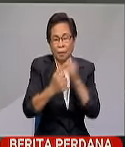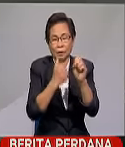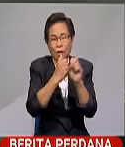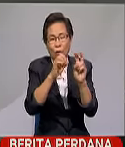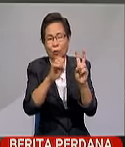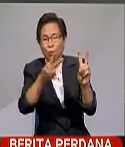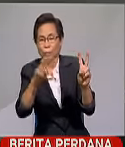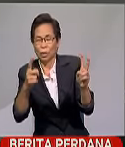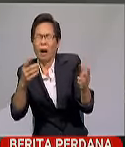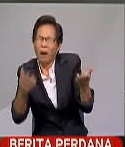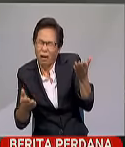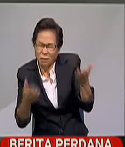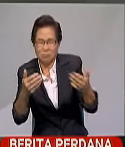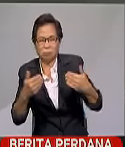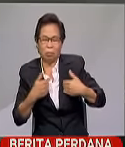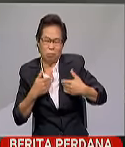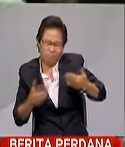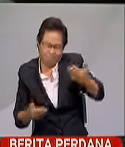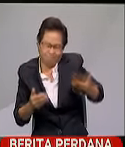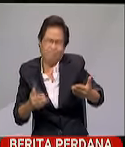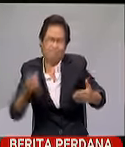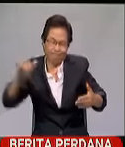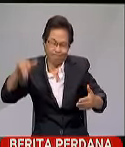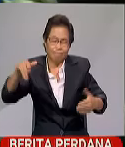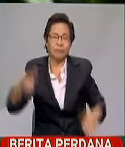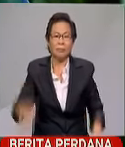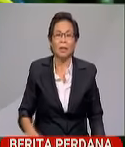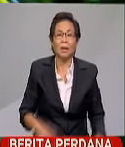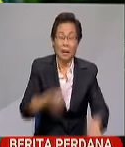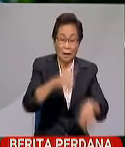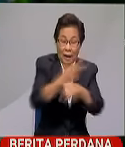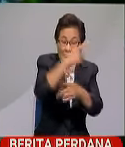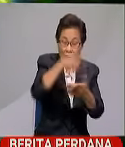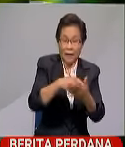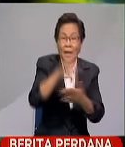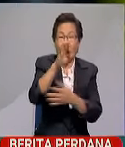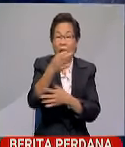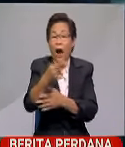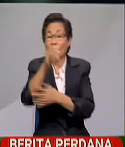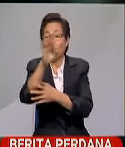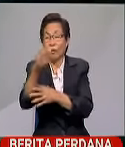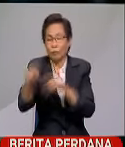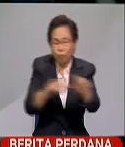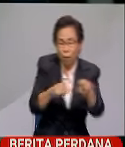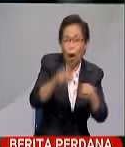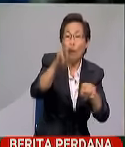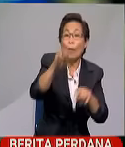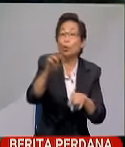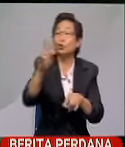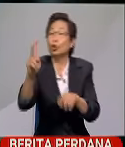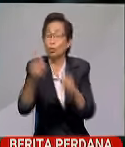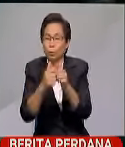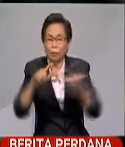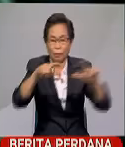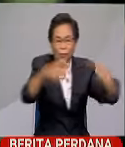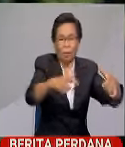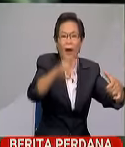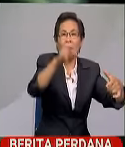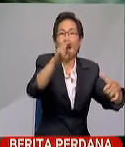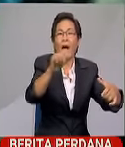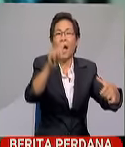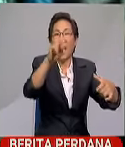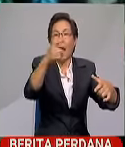2021. Ada kemungkinan? Ada kemungkinan, yes. Musim ini, Hafiz akan beraksi dalam saingan Moto2 bersama pasukan